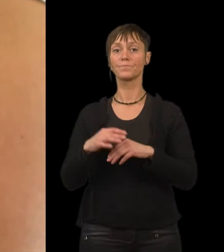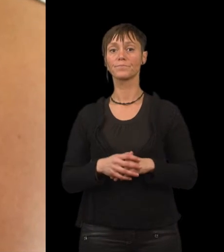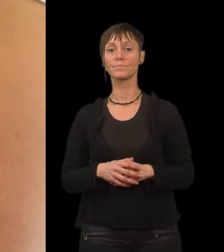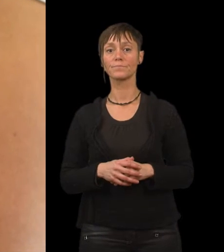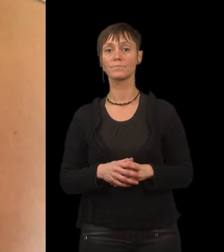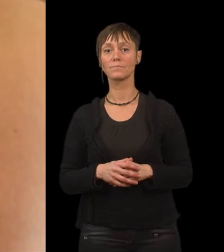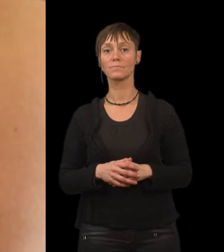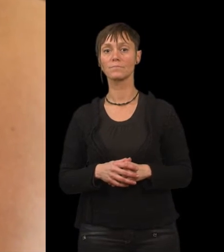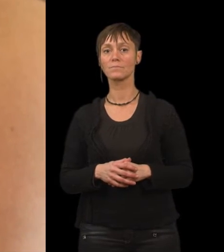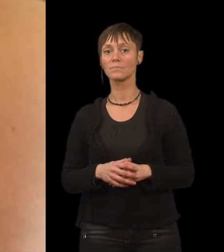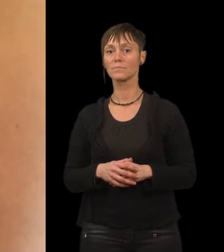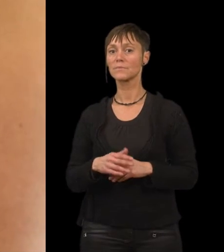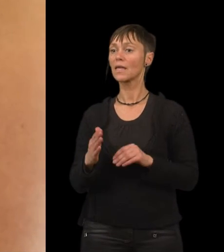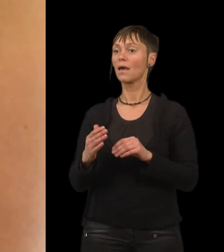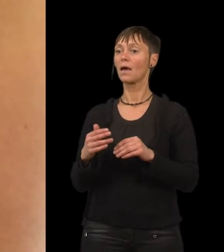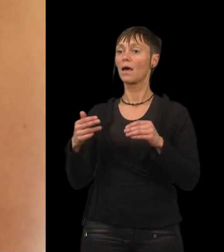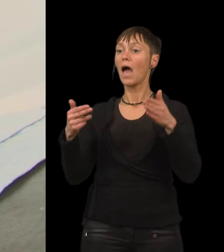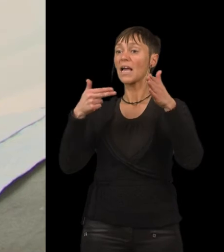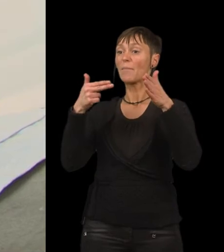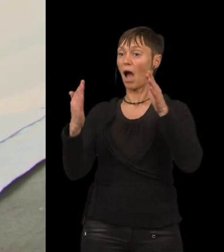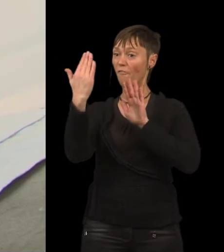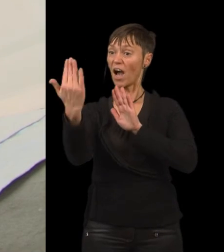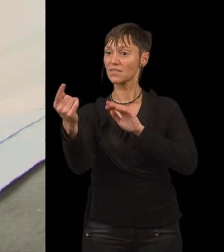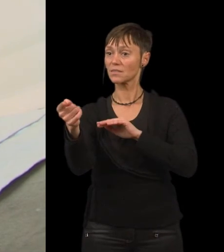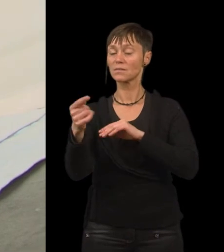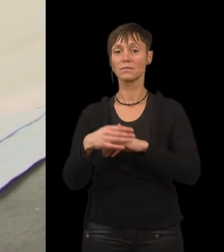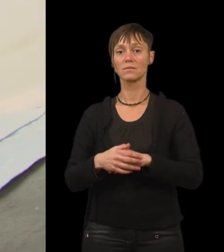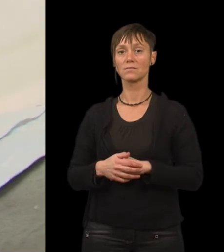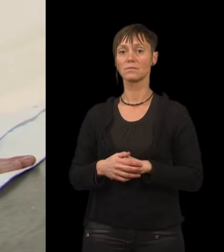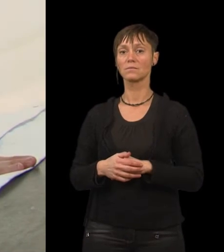Face à la caméra, face à la caméra. Ah, très bien, d'accord.